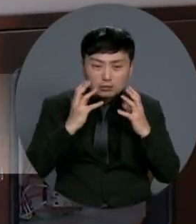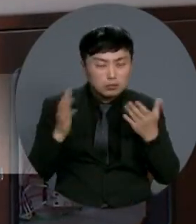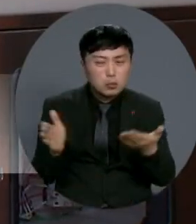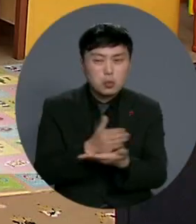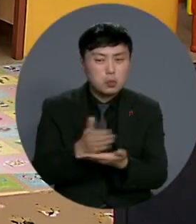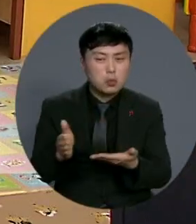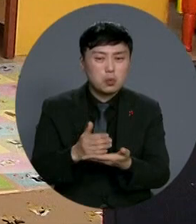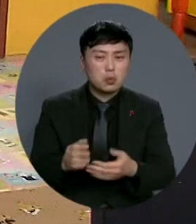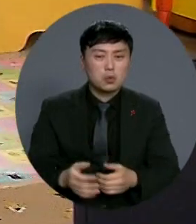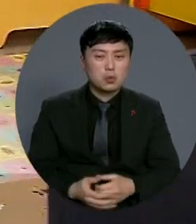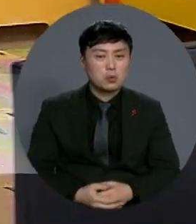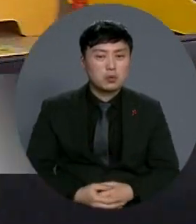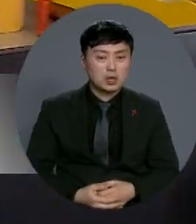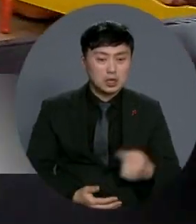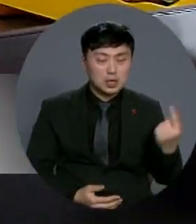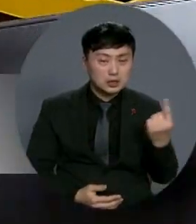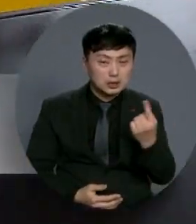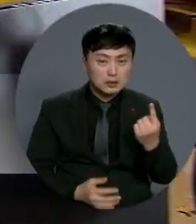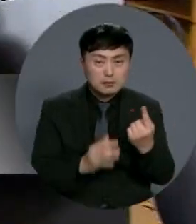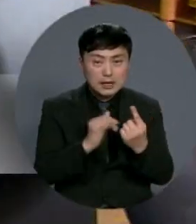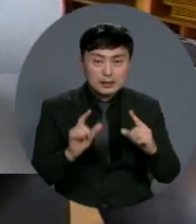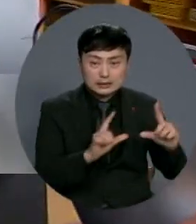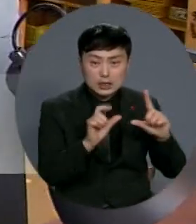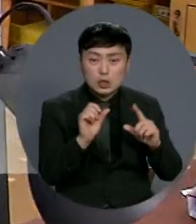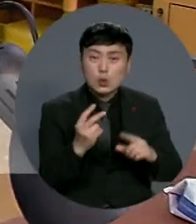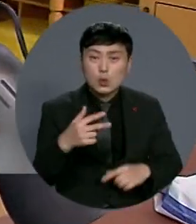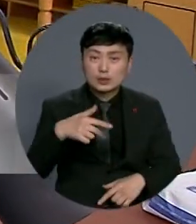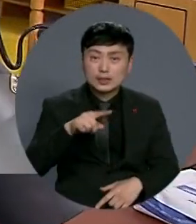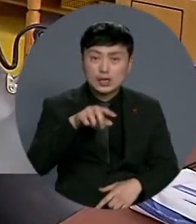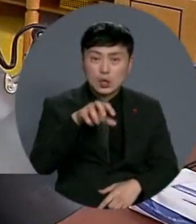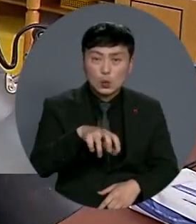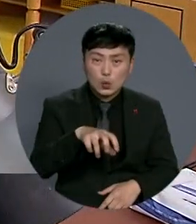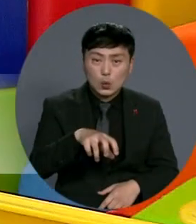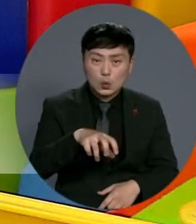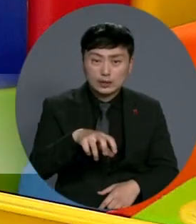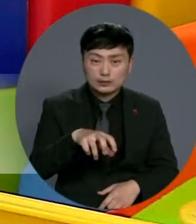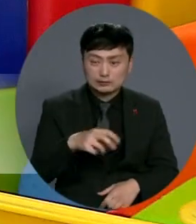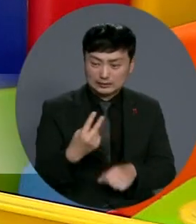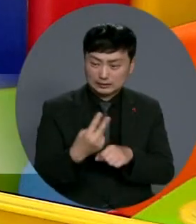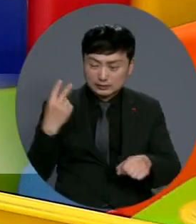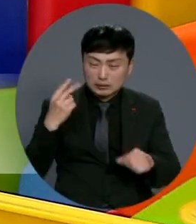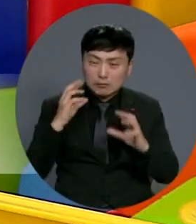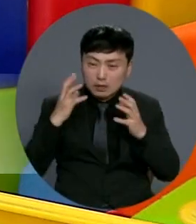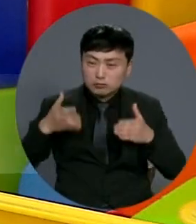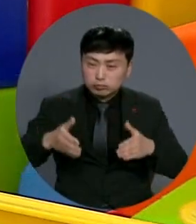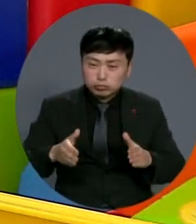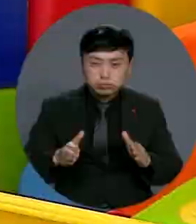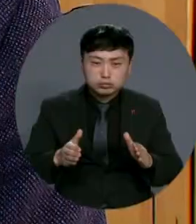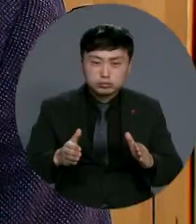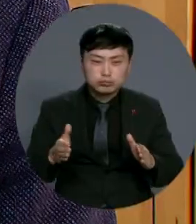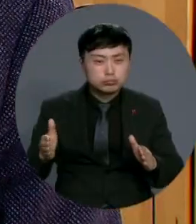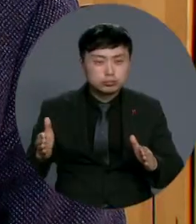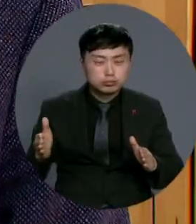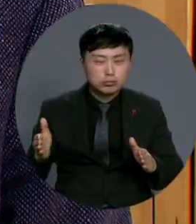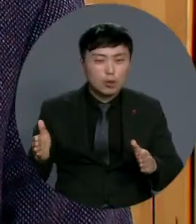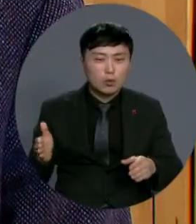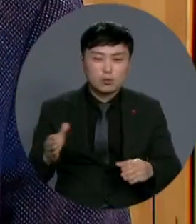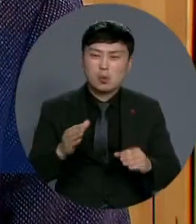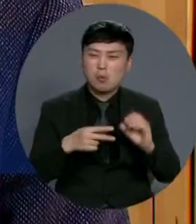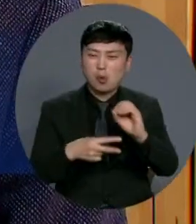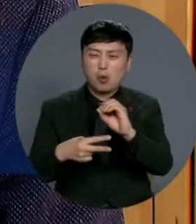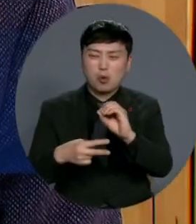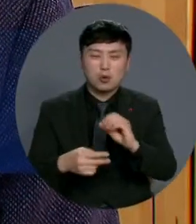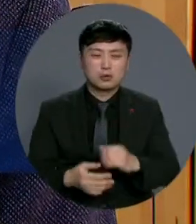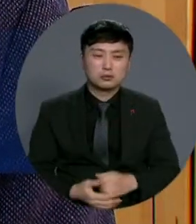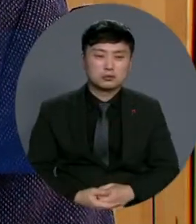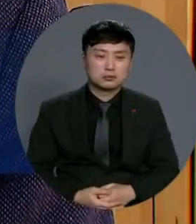이야기입니다 인구 천여명이 살고 있는 자에는 2년 전을 끝으로 생화가 없습니다 현재